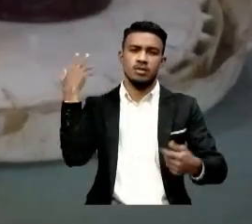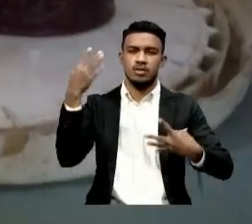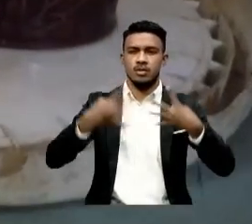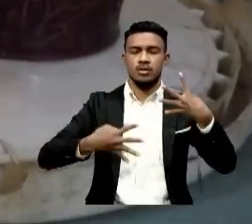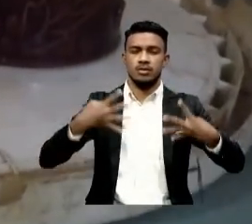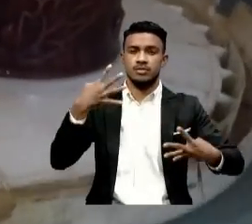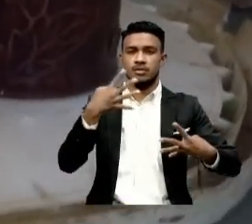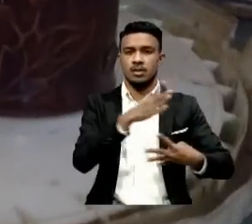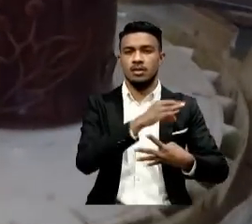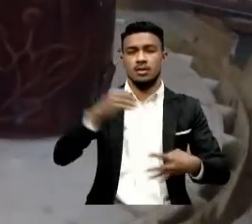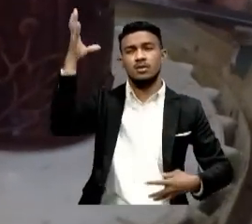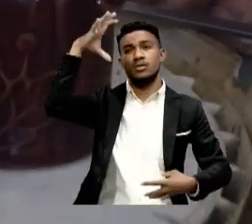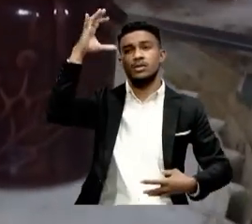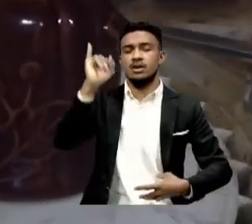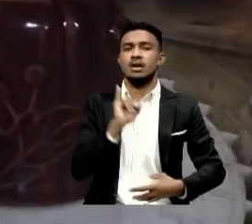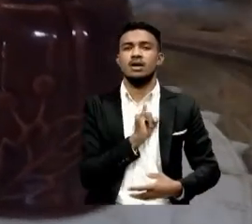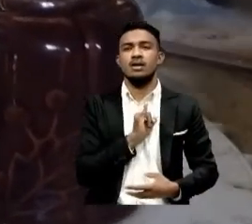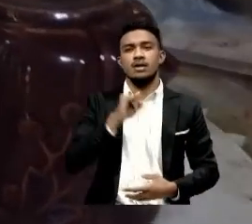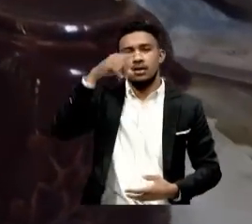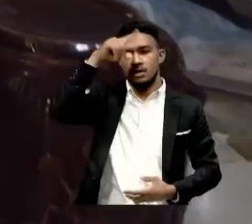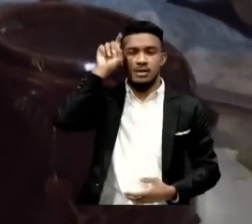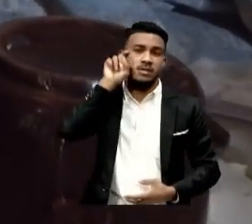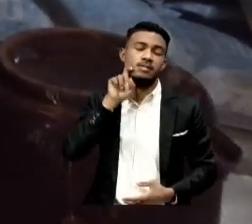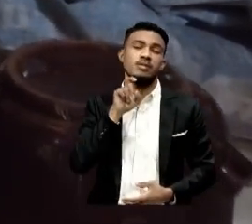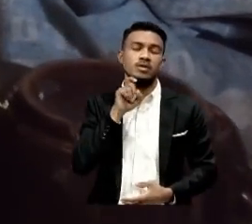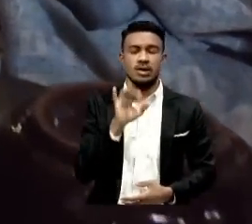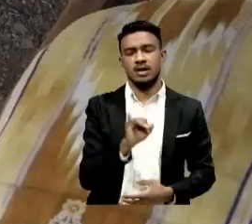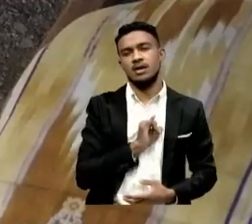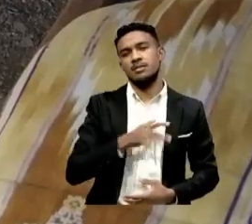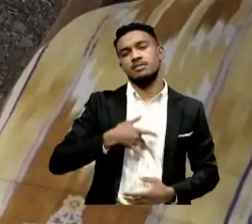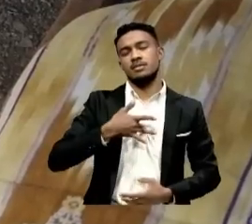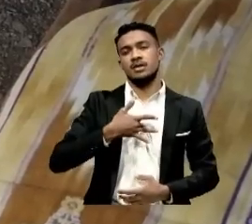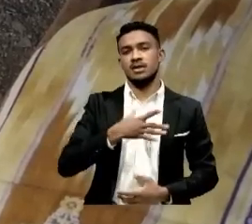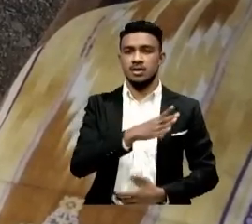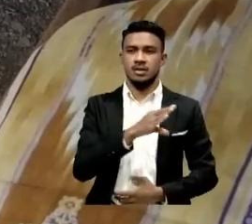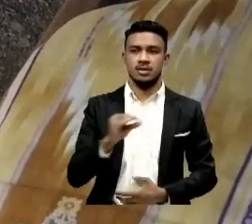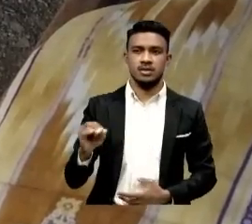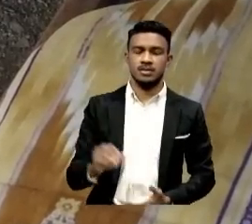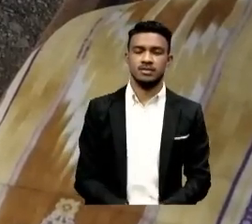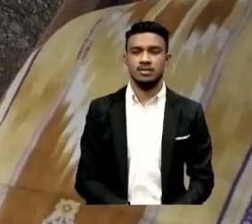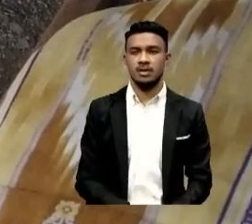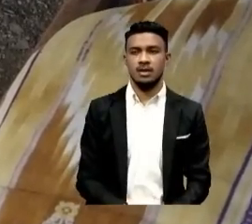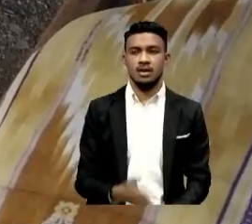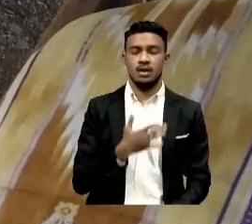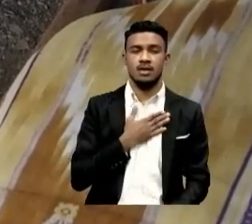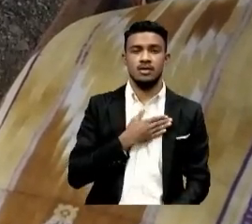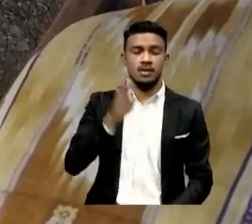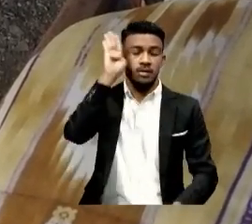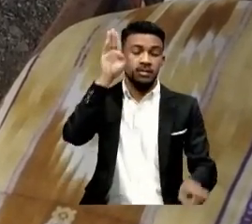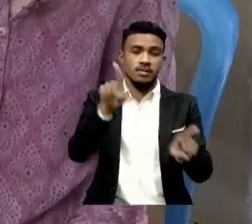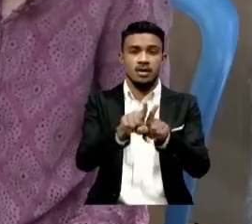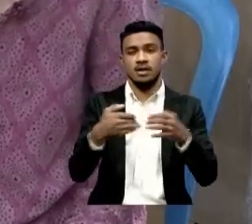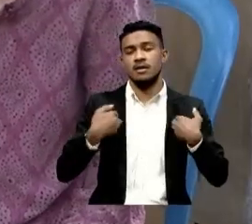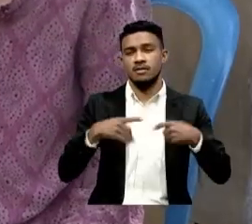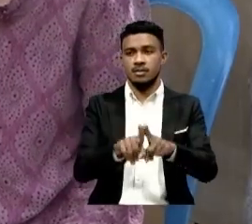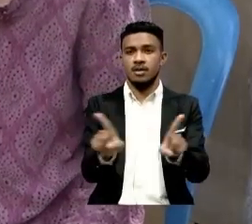bentun main ne au bukon los. Aku mesak ta, aku nabi ha, aku nabi ni ha, mas mati tiona.